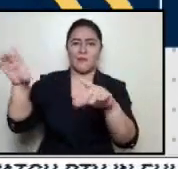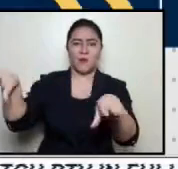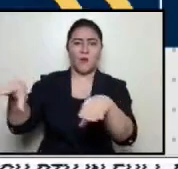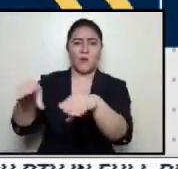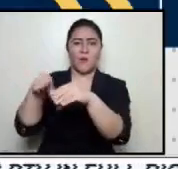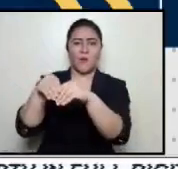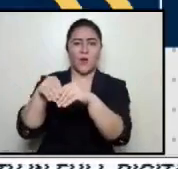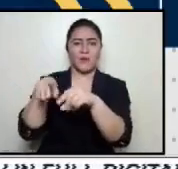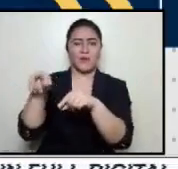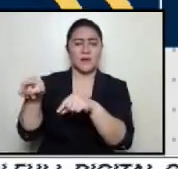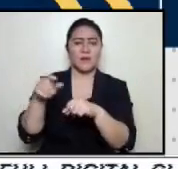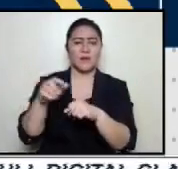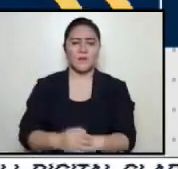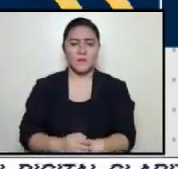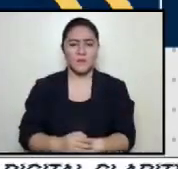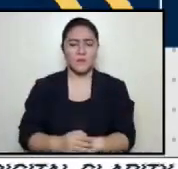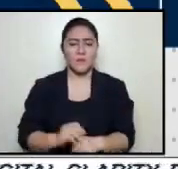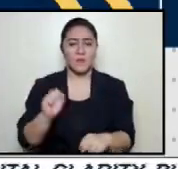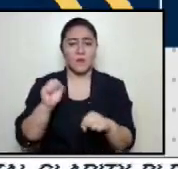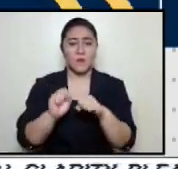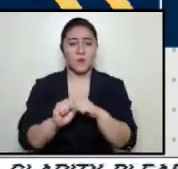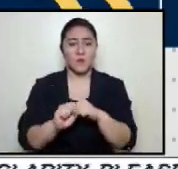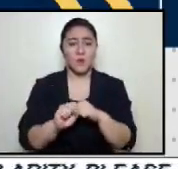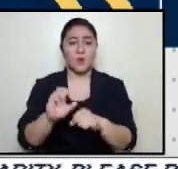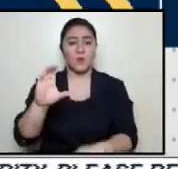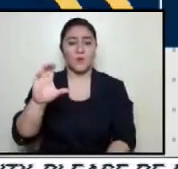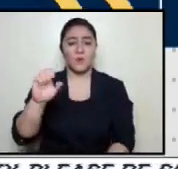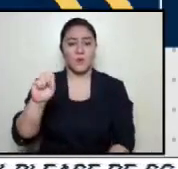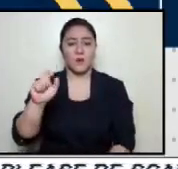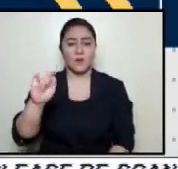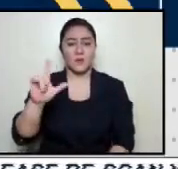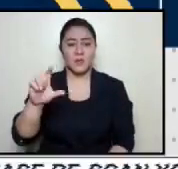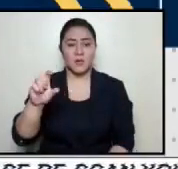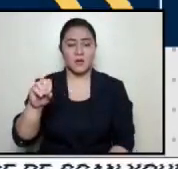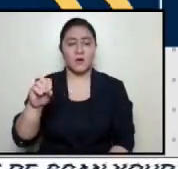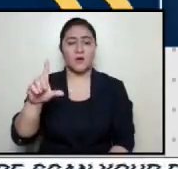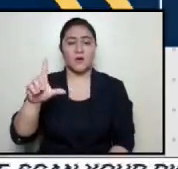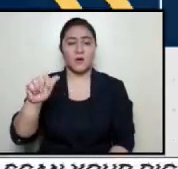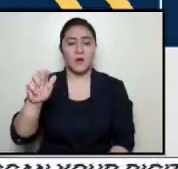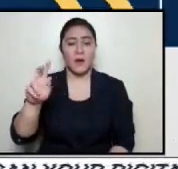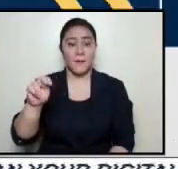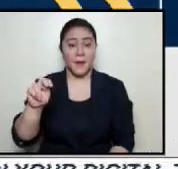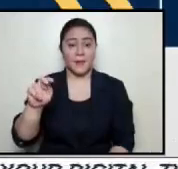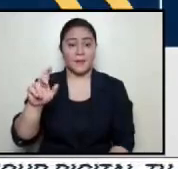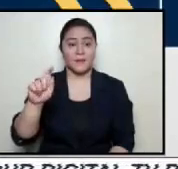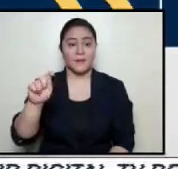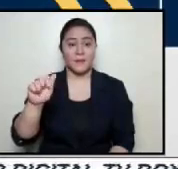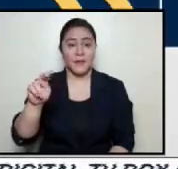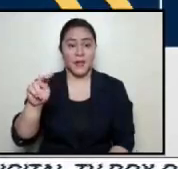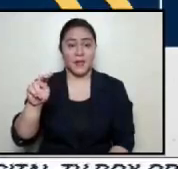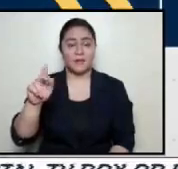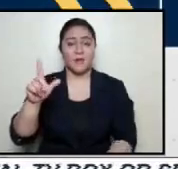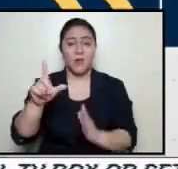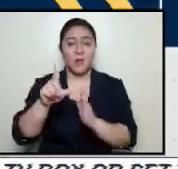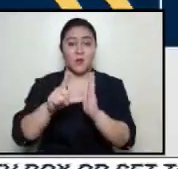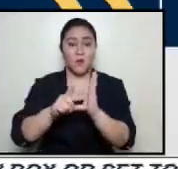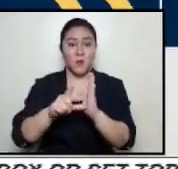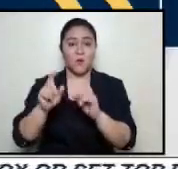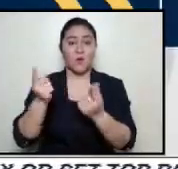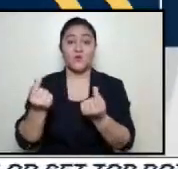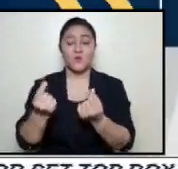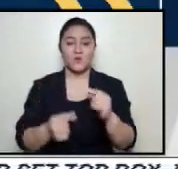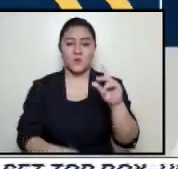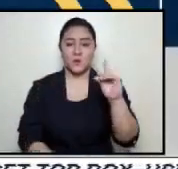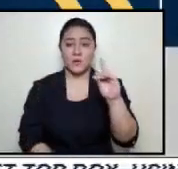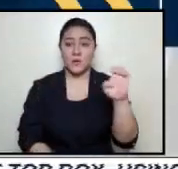Castillo Lamantan Pantalyon at San Jose Law Firm. Sinabi nilang gagawin ni Di ang lahat ng legal